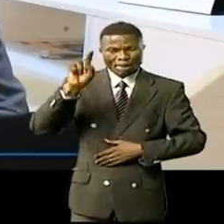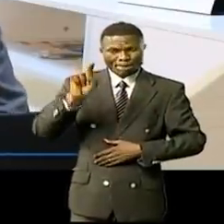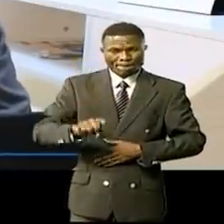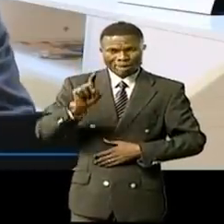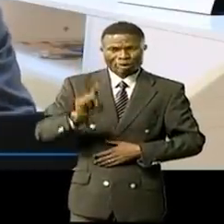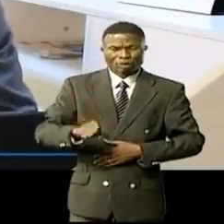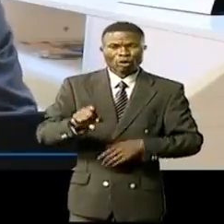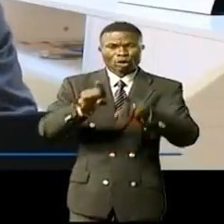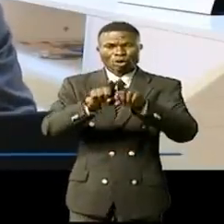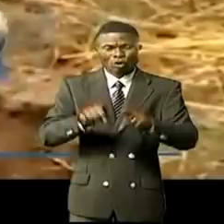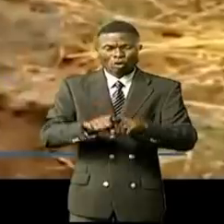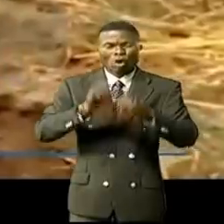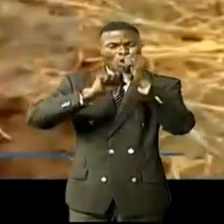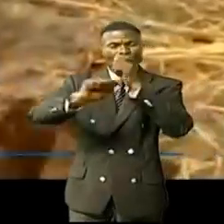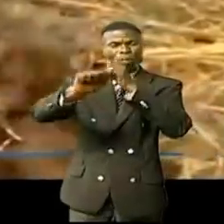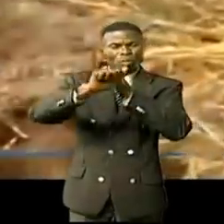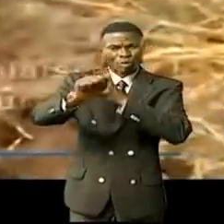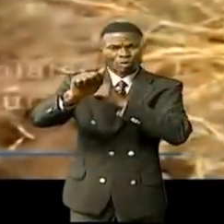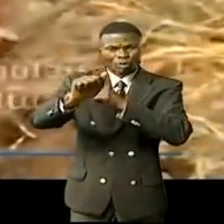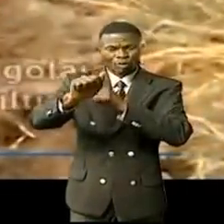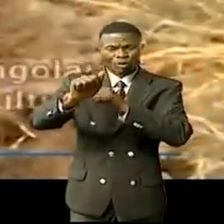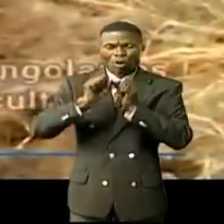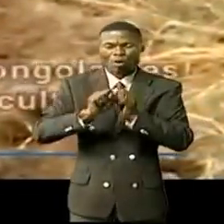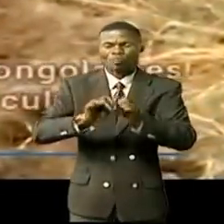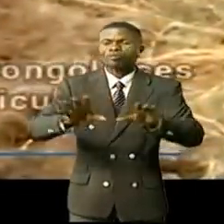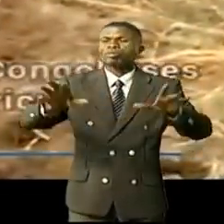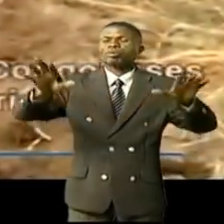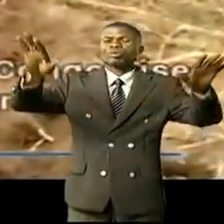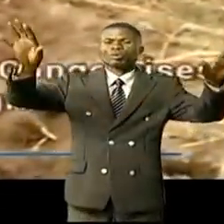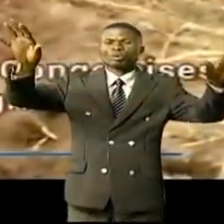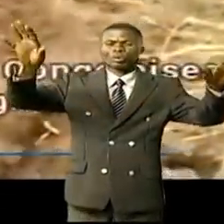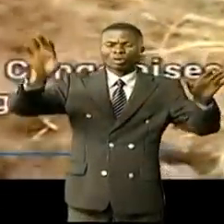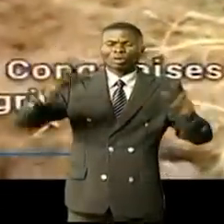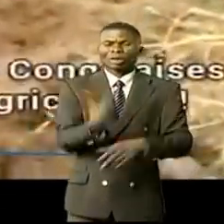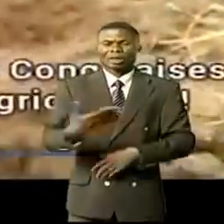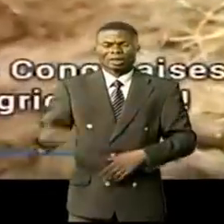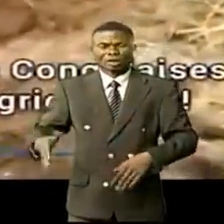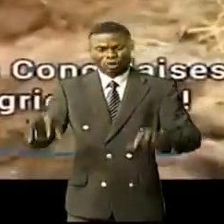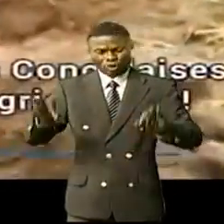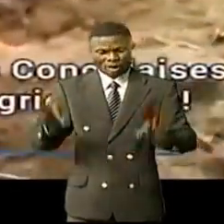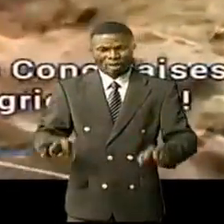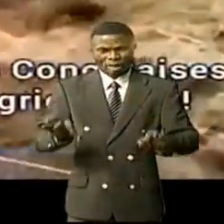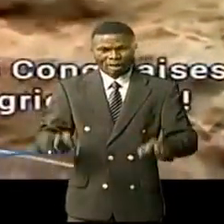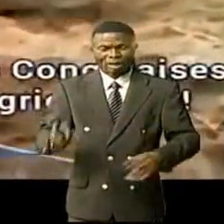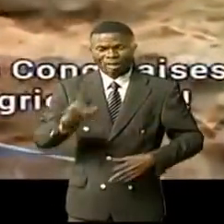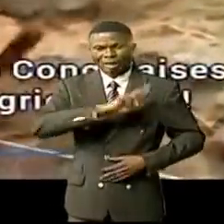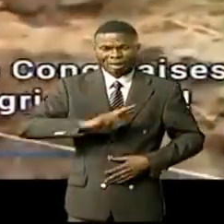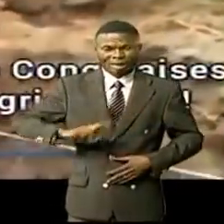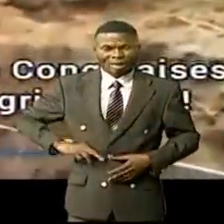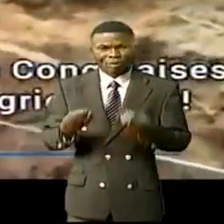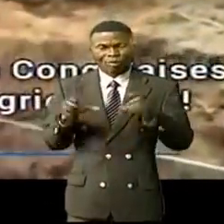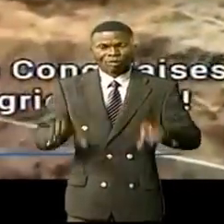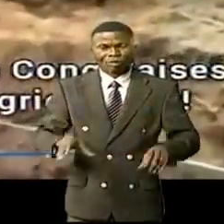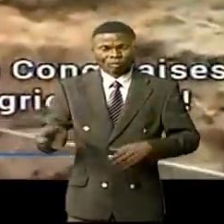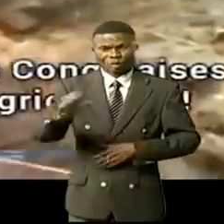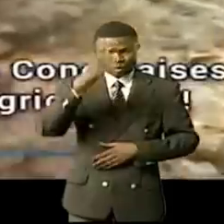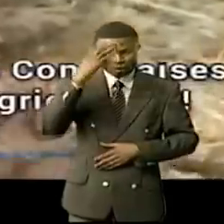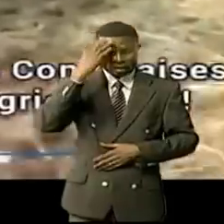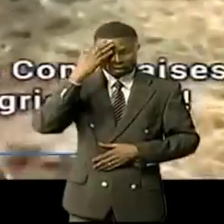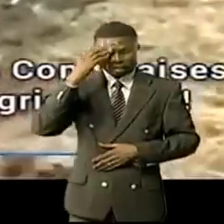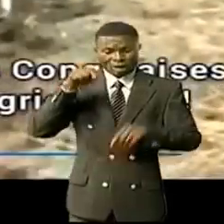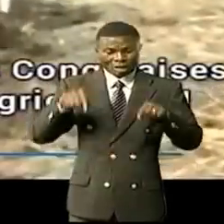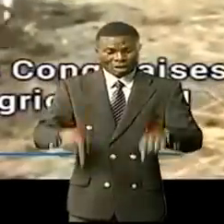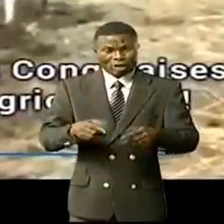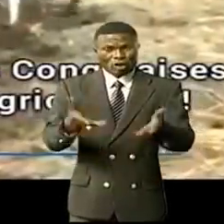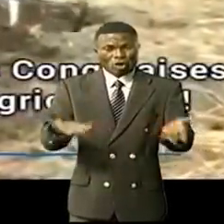aussi promouvoir et vulgariser les produits des terroirs de la République. Comme vous le savez, dans ce pays,